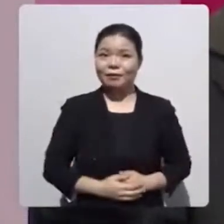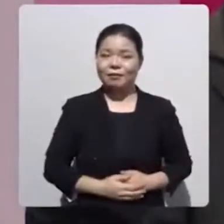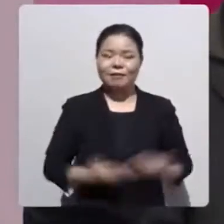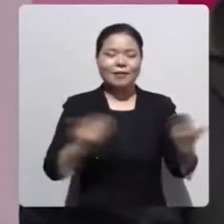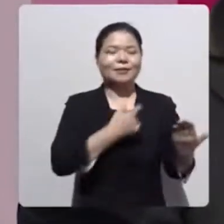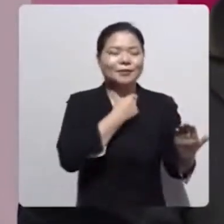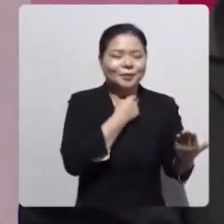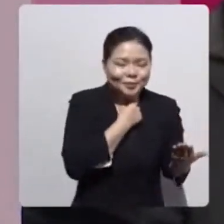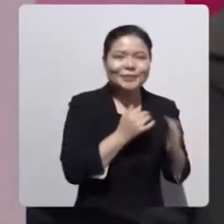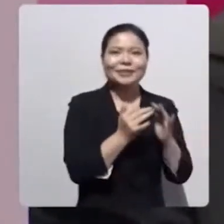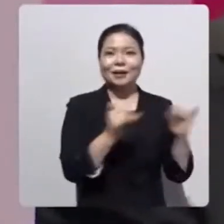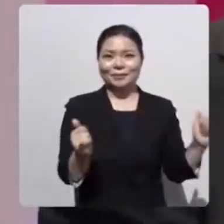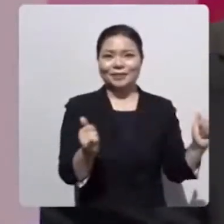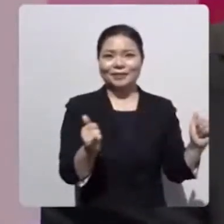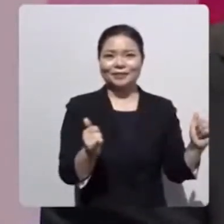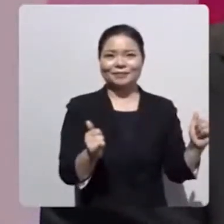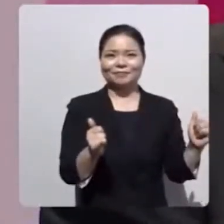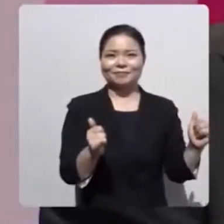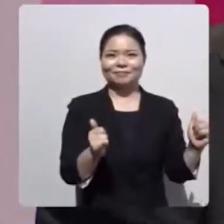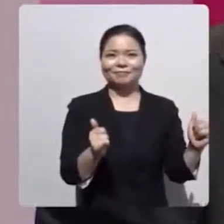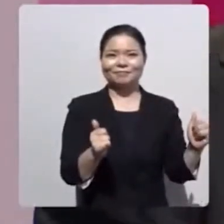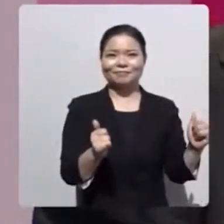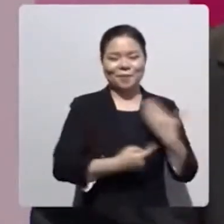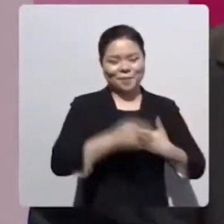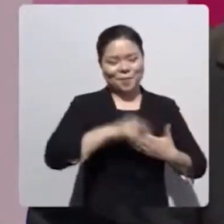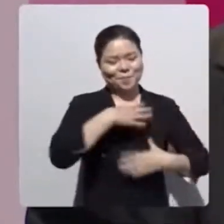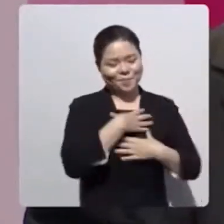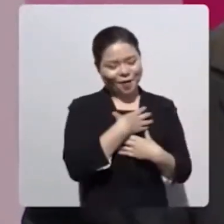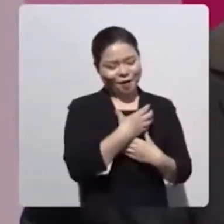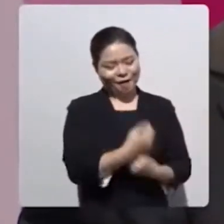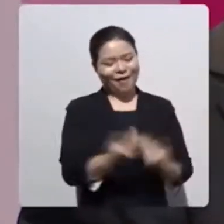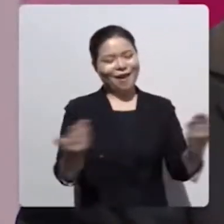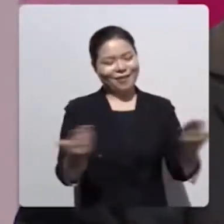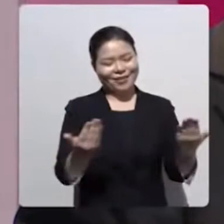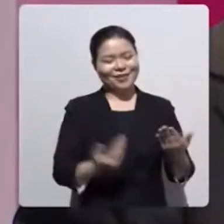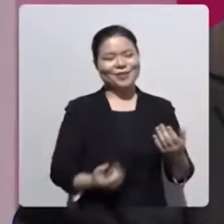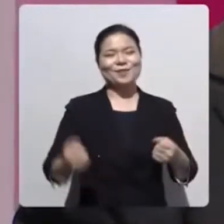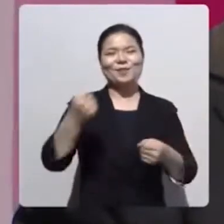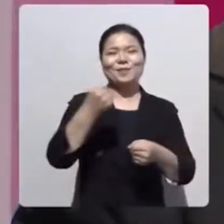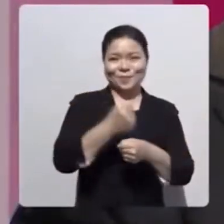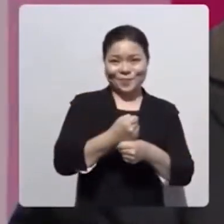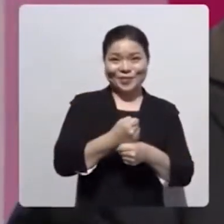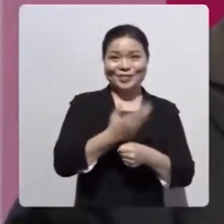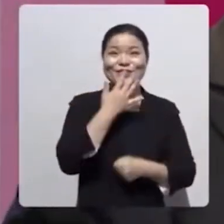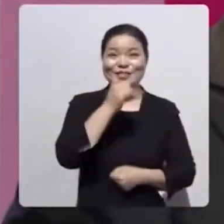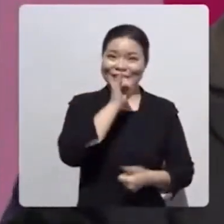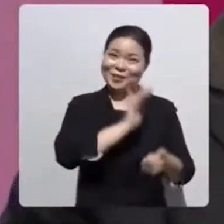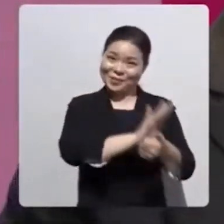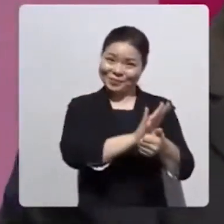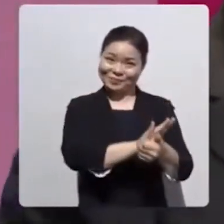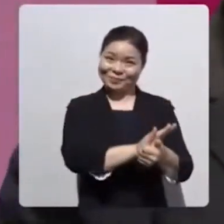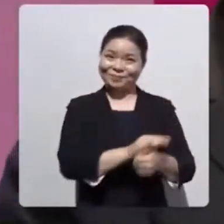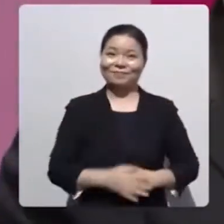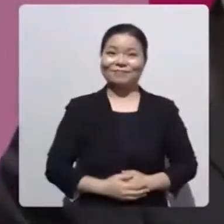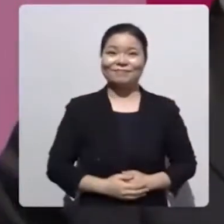일하고 싶은 분들이 마음을 놓고 일터로 복귀할 수 있도록 돕겠습니다.